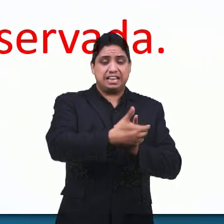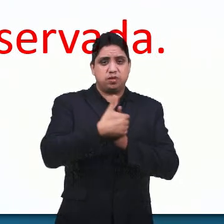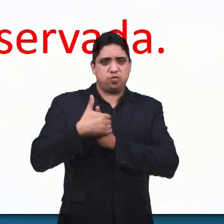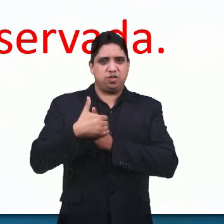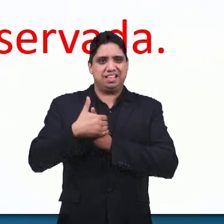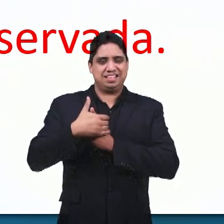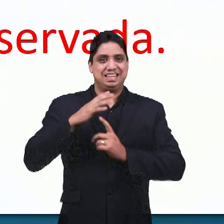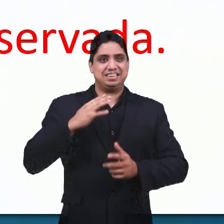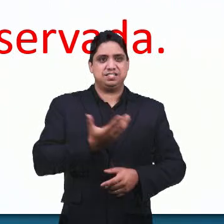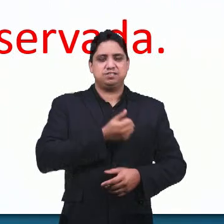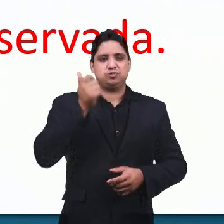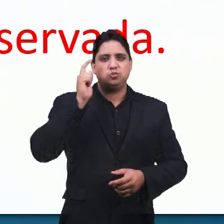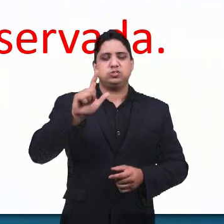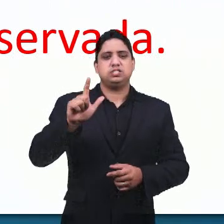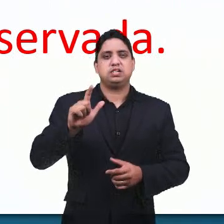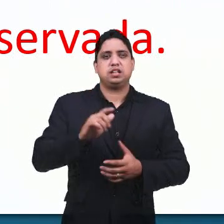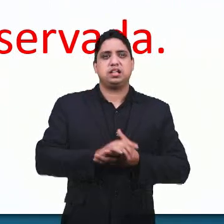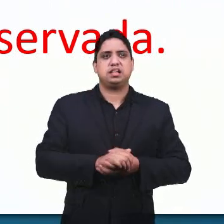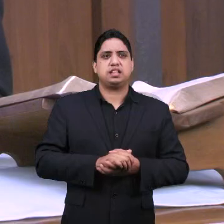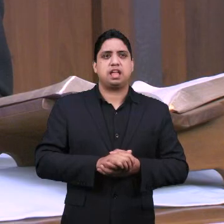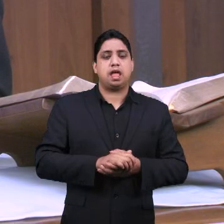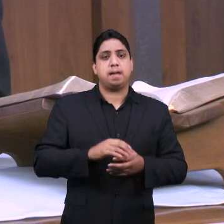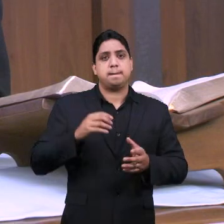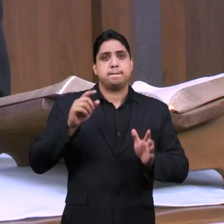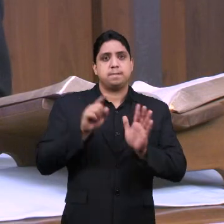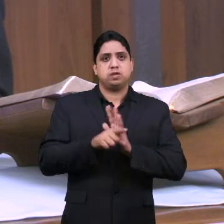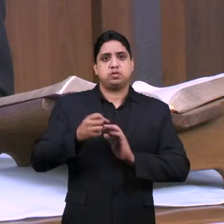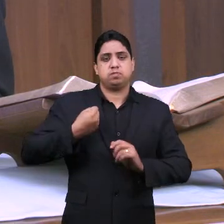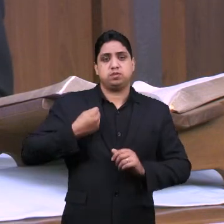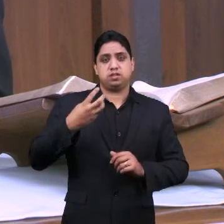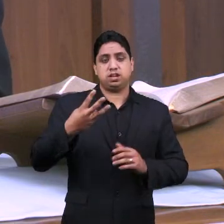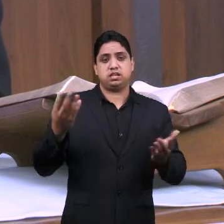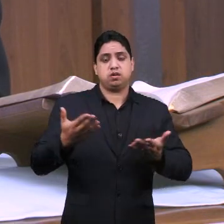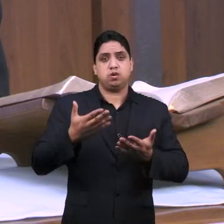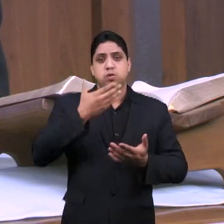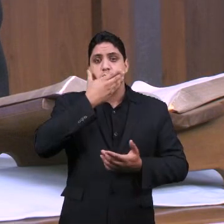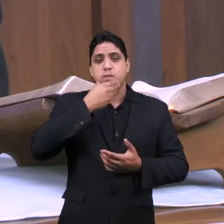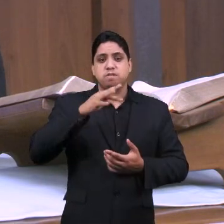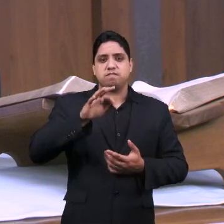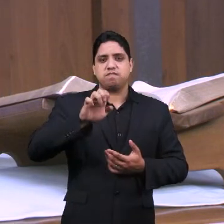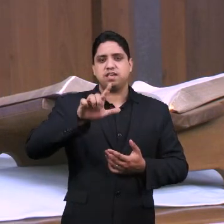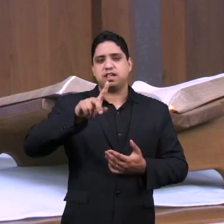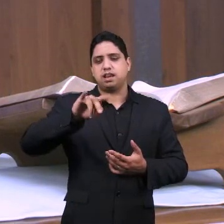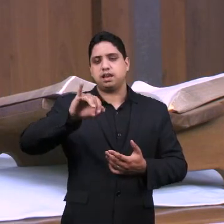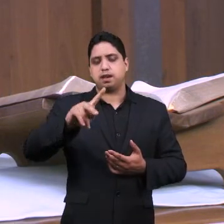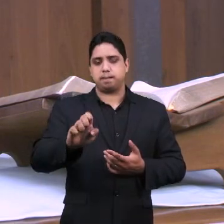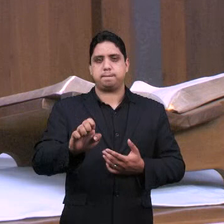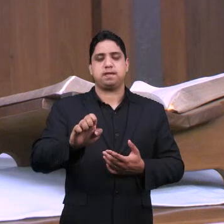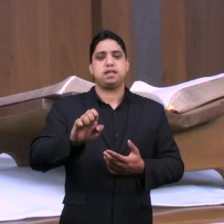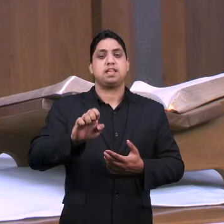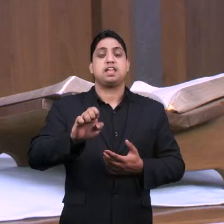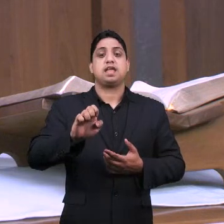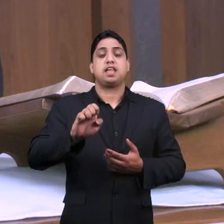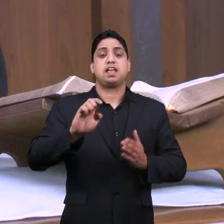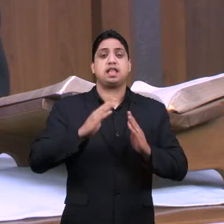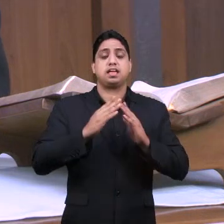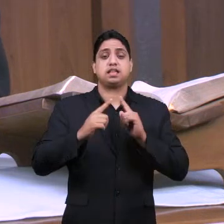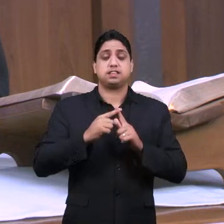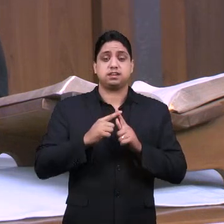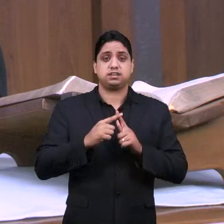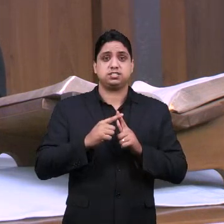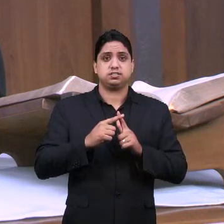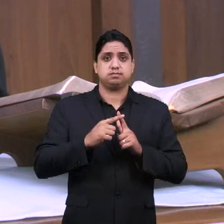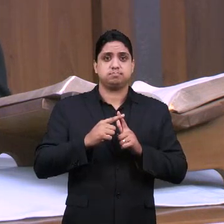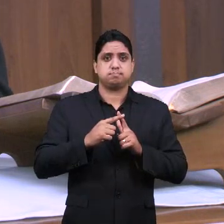résultat qu'elle soit préservée, le fait qu'elle a été préservée? La question 3, nous allons diriger à